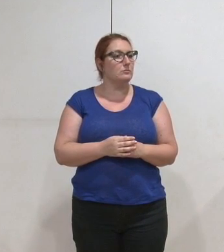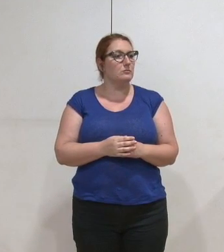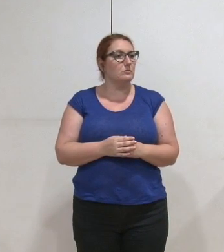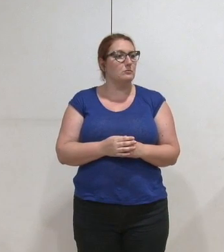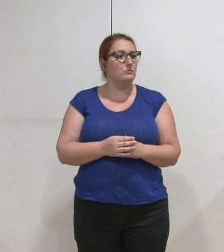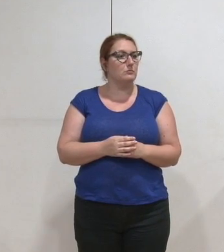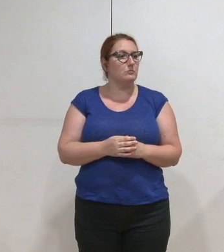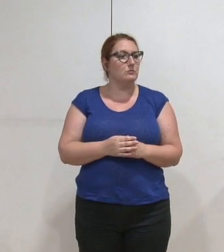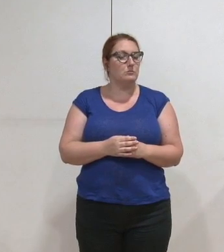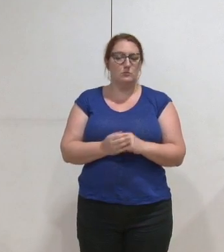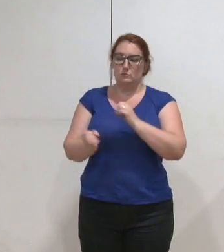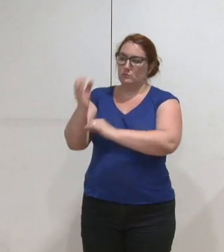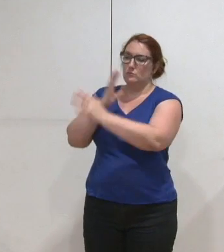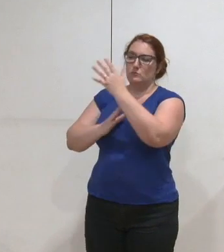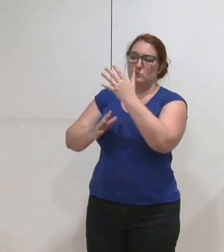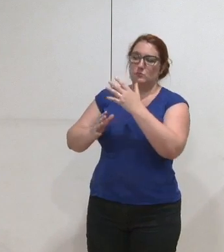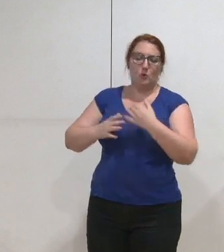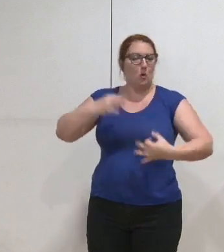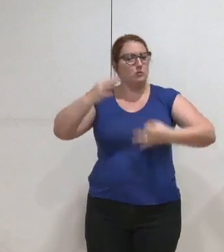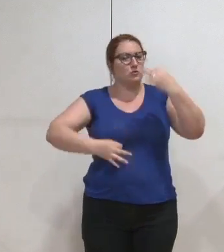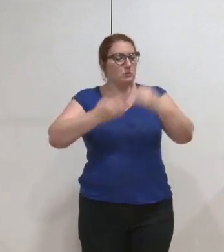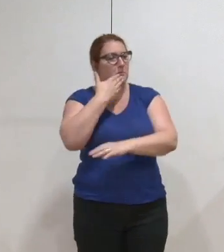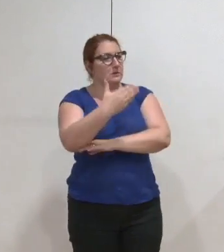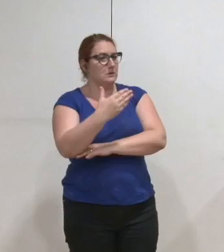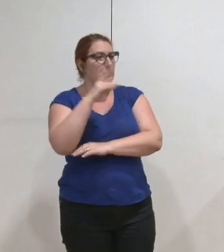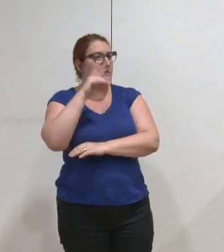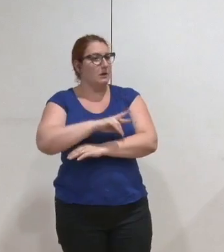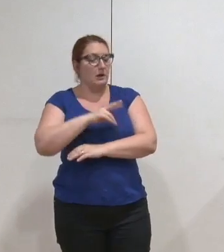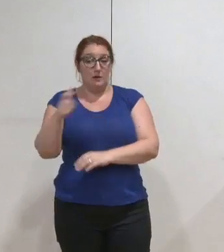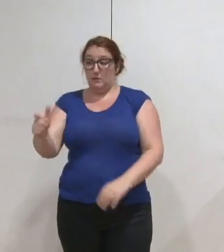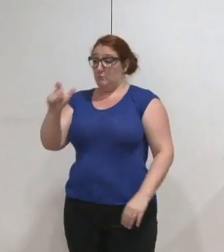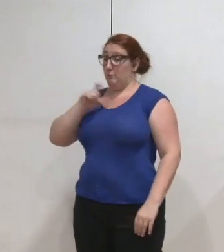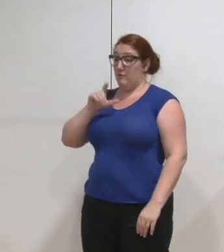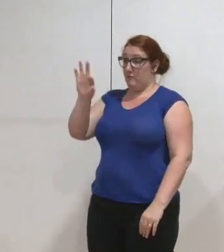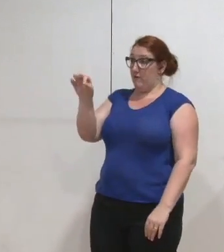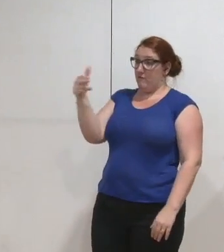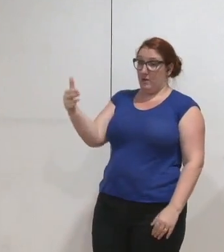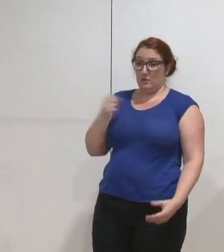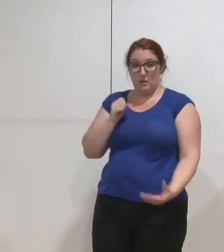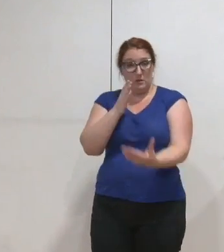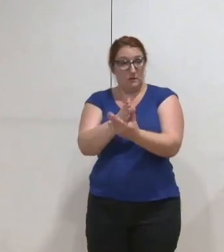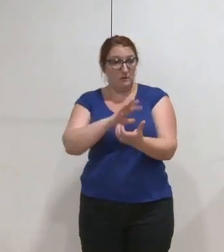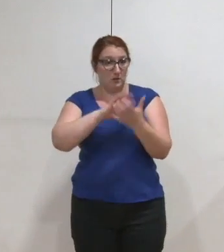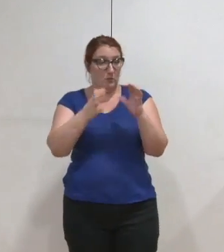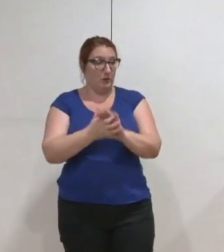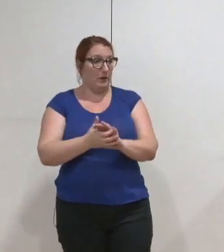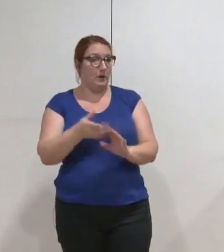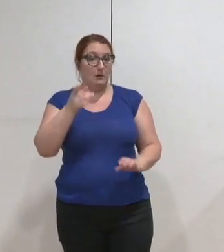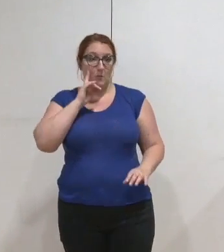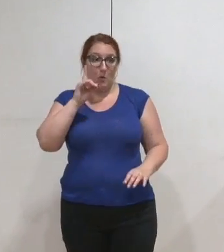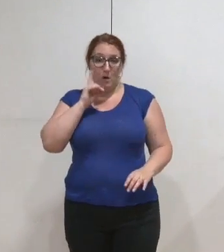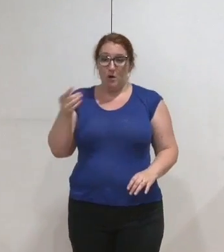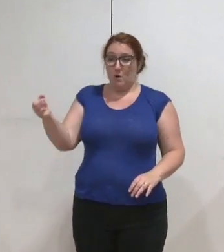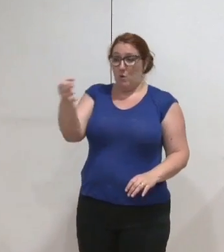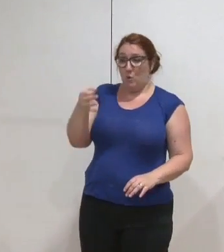en quelque sorte sur l'intervention précédente parce que c'est vrai que c'est toujours compliqué d'intervenir après le Front national car vous tirez systématiquement